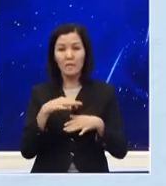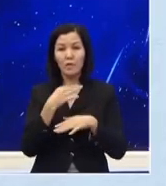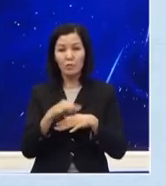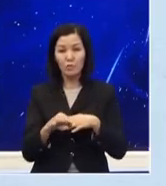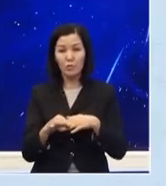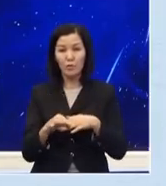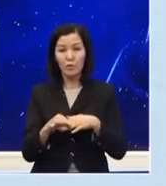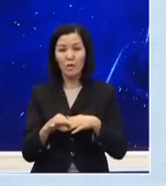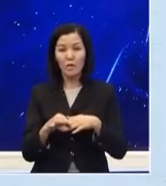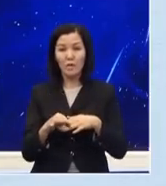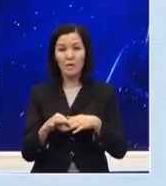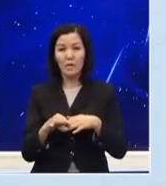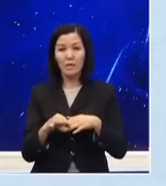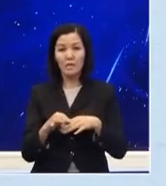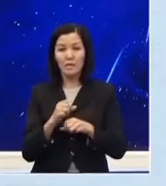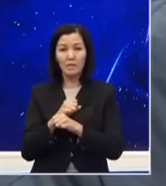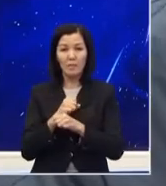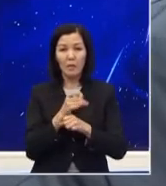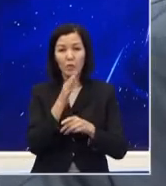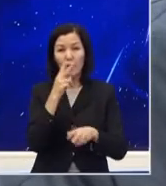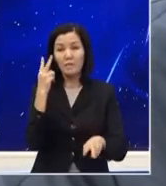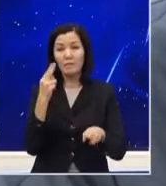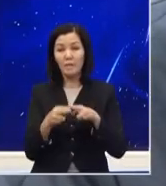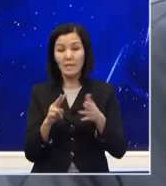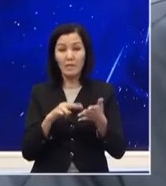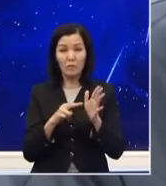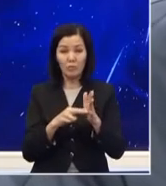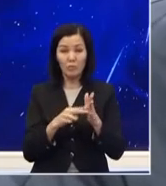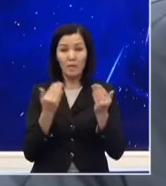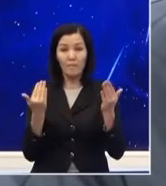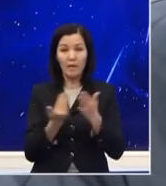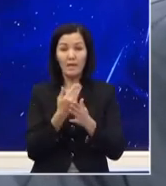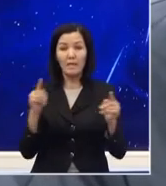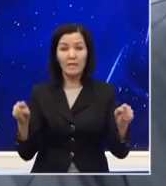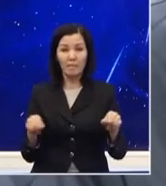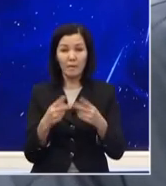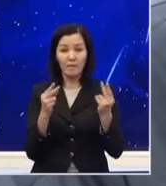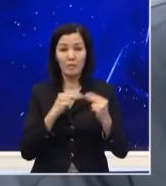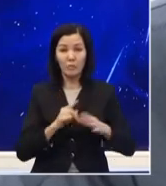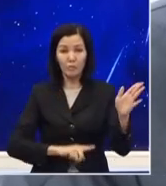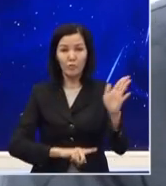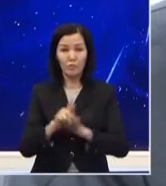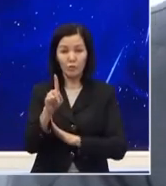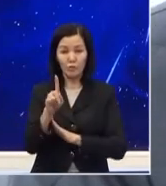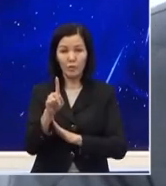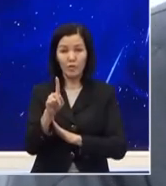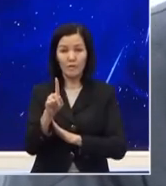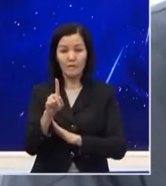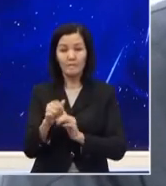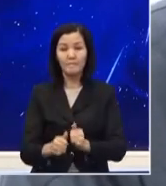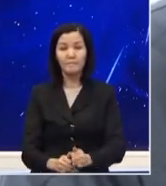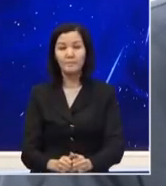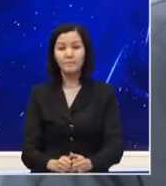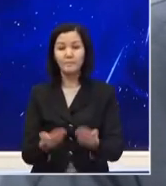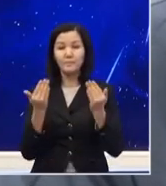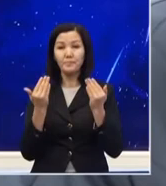жағажай демалыс уақыты біткеннен кейінге жоспарлаған болатын. Сол қазіргіне демалыс қалай аяқталды, сентябрьден бастап қарқынды жұмыстар атқарылып отыр.